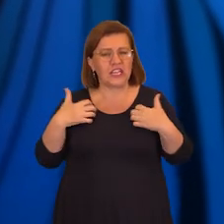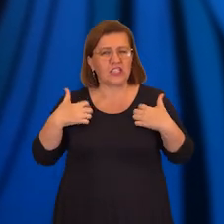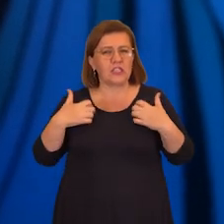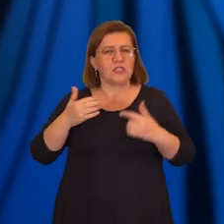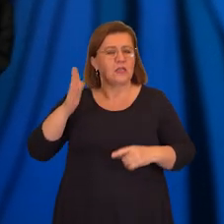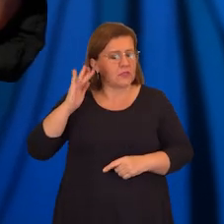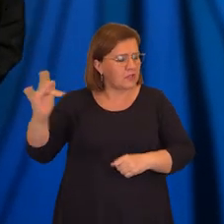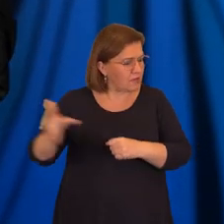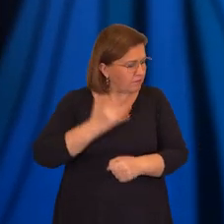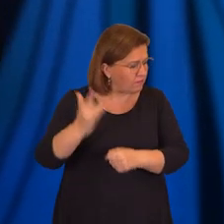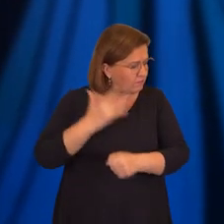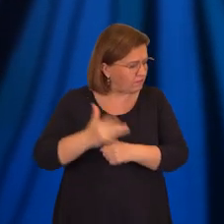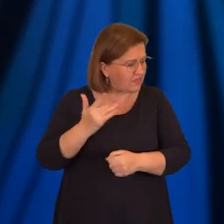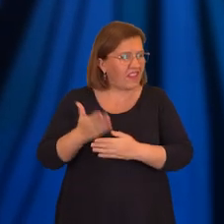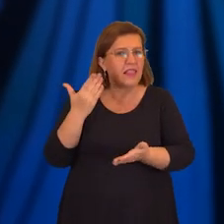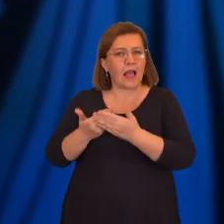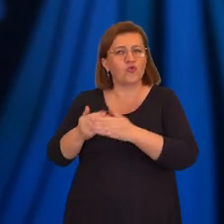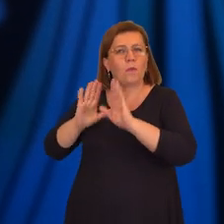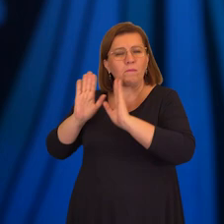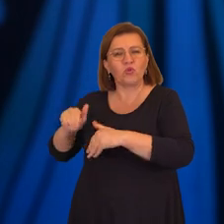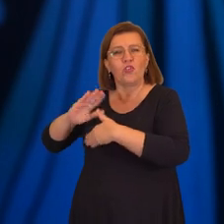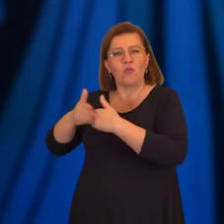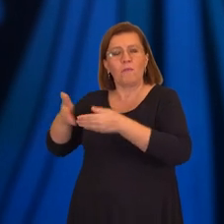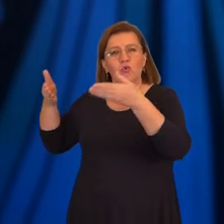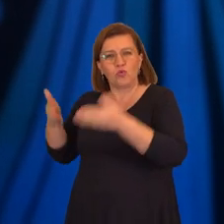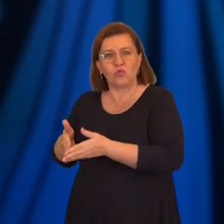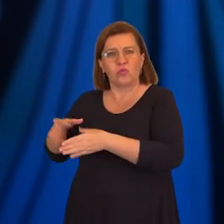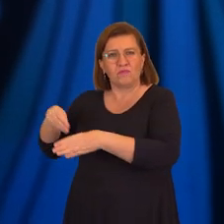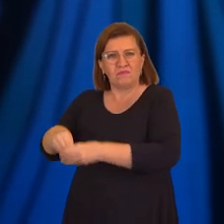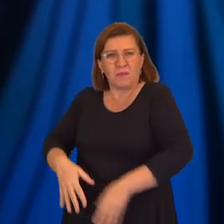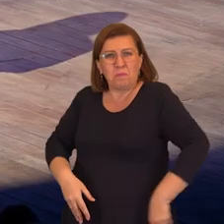to, że pochowała męża w pielusze.